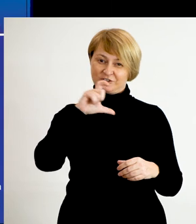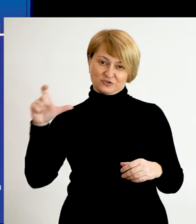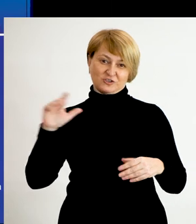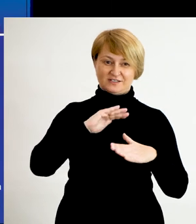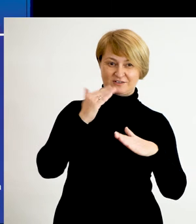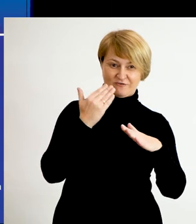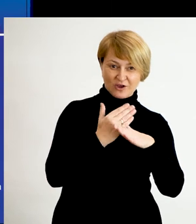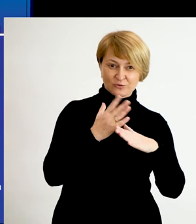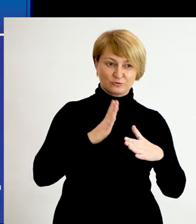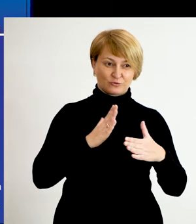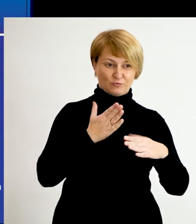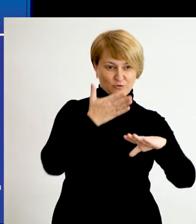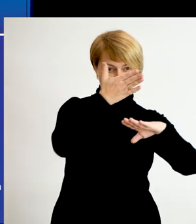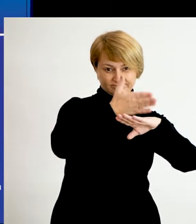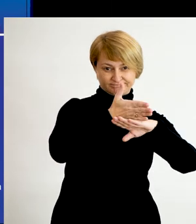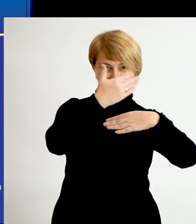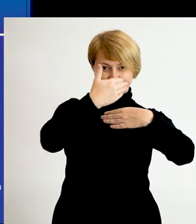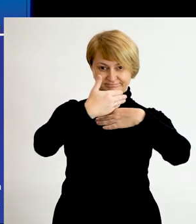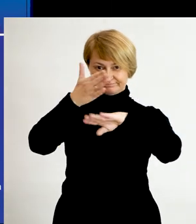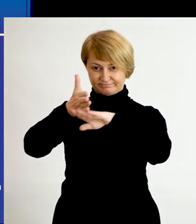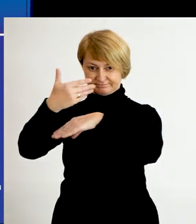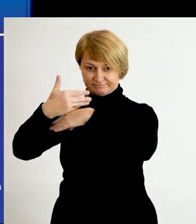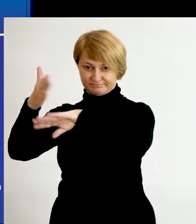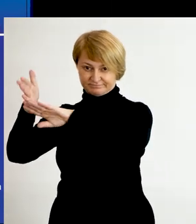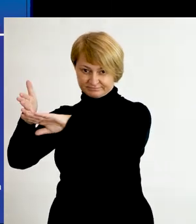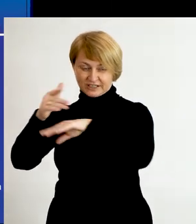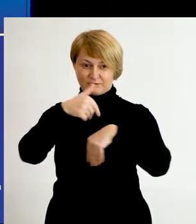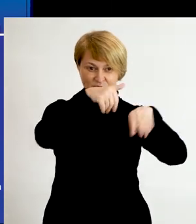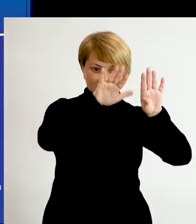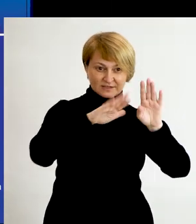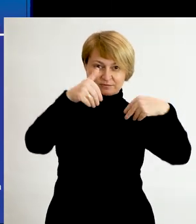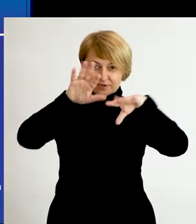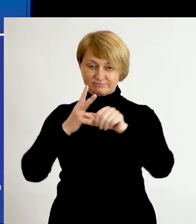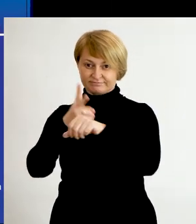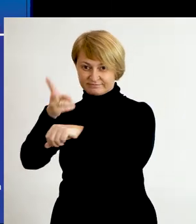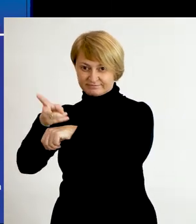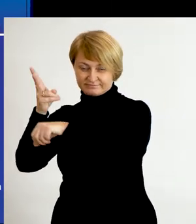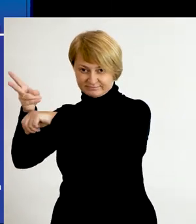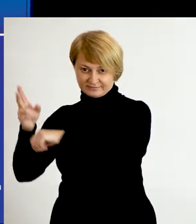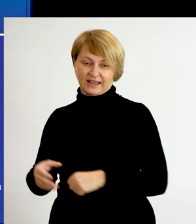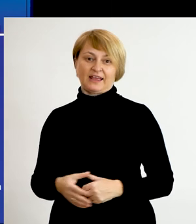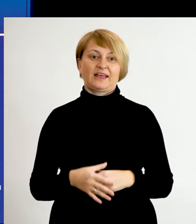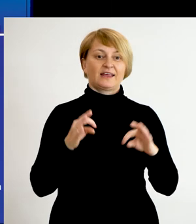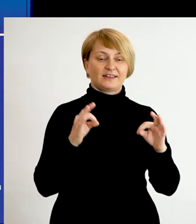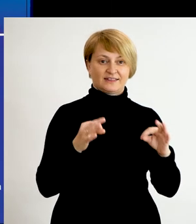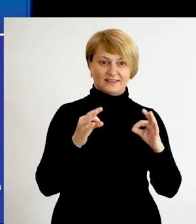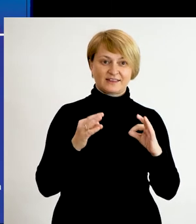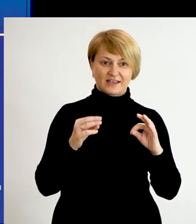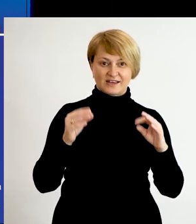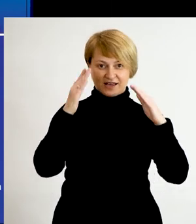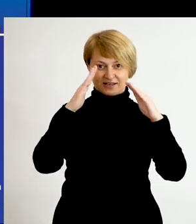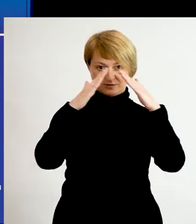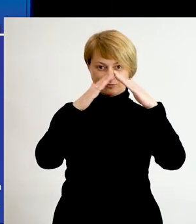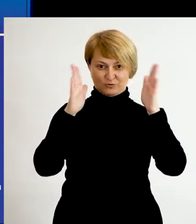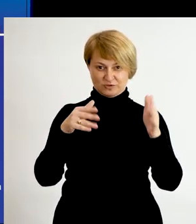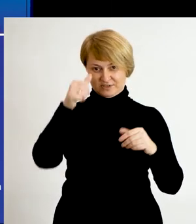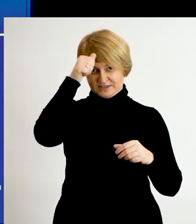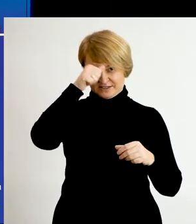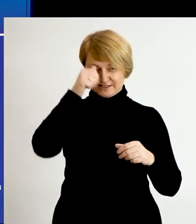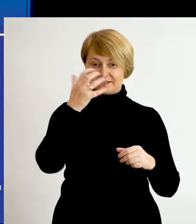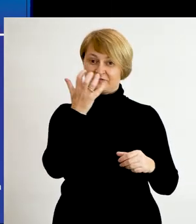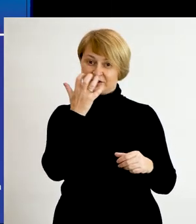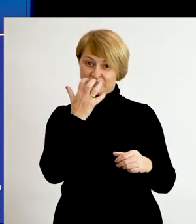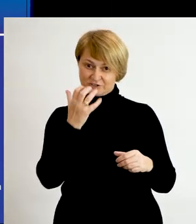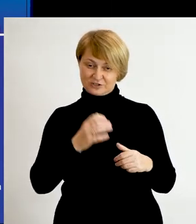w takich boksach prowadzili swoją działalność, a jeszcze wcześniej sklep meblowy. Dzisiaj mamy Solarisa, więc cieplak może pełnić inną funkcję i